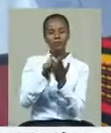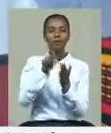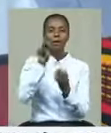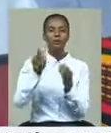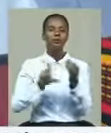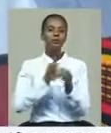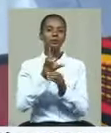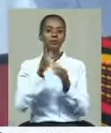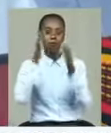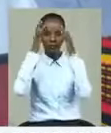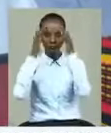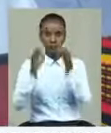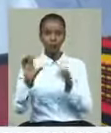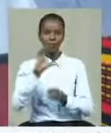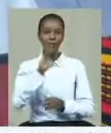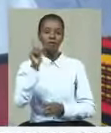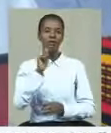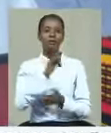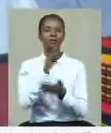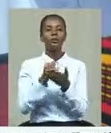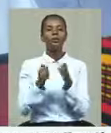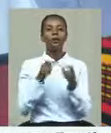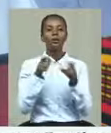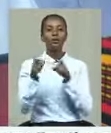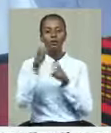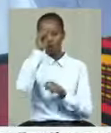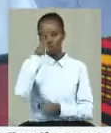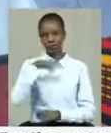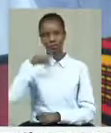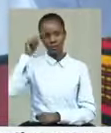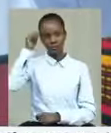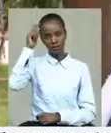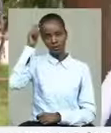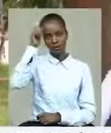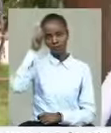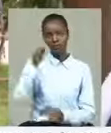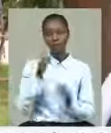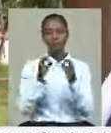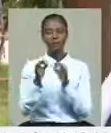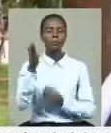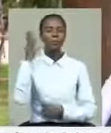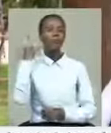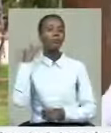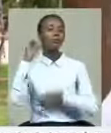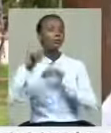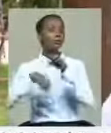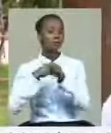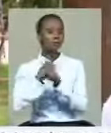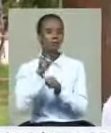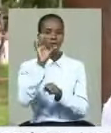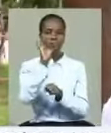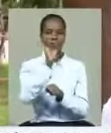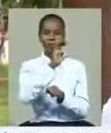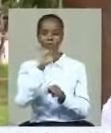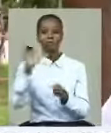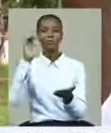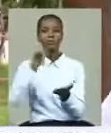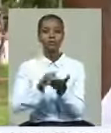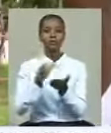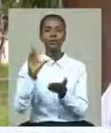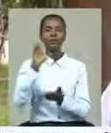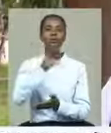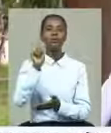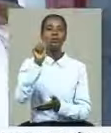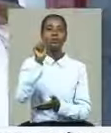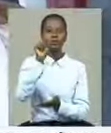ክልል ወሳኝ ኩነቶች ኤጀንሲ ዋና ዳይሬክተር አቶ ተስፋዬ አጋፋሪ ተናግረዋል። ባለፉት ዓመታት ወደ 800,000 ኩነቶችን